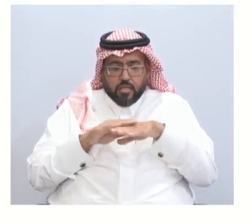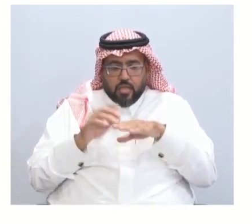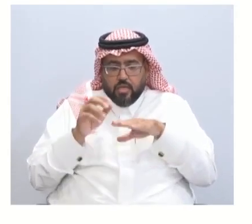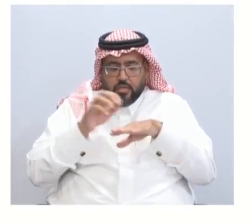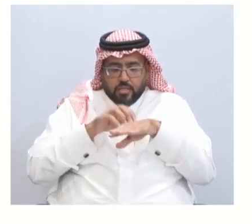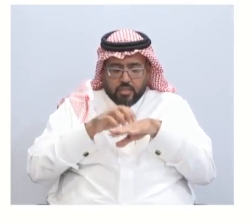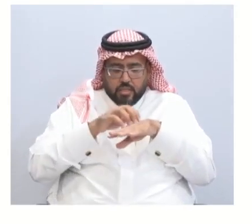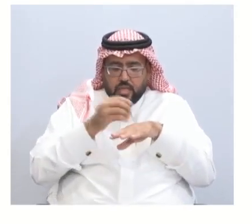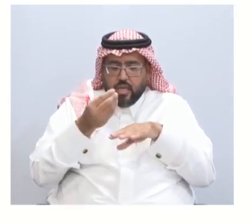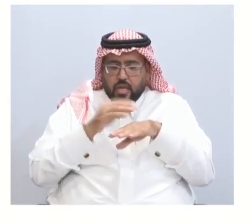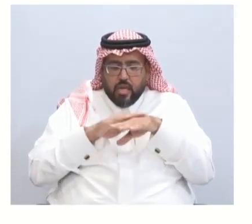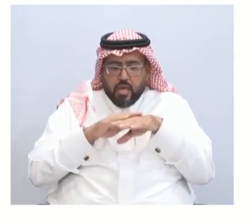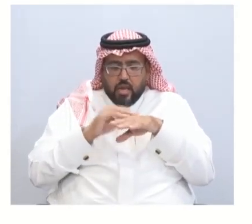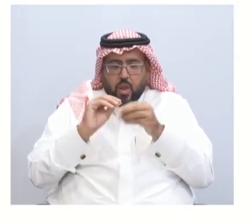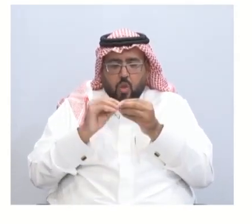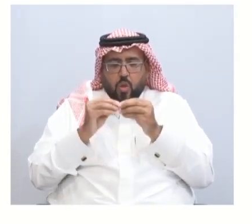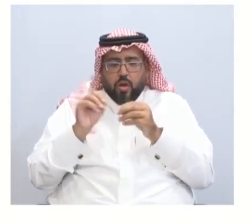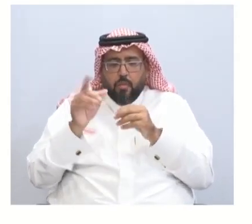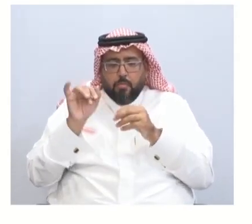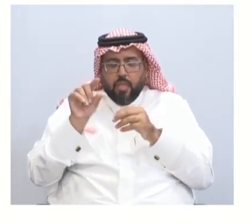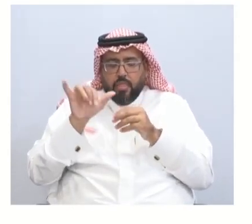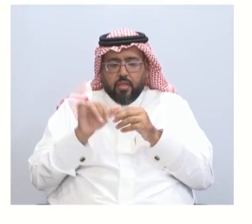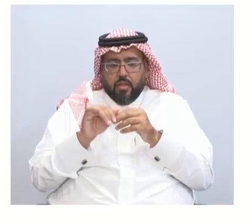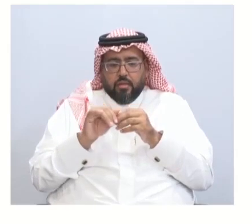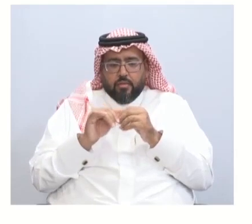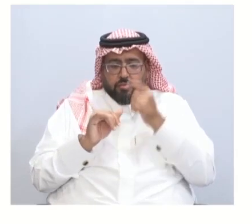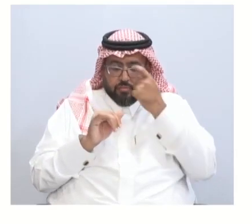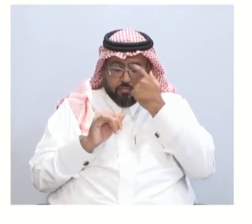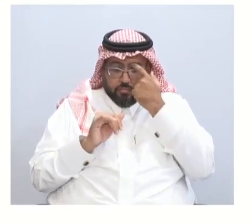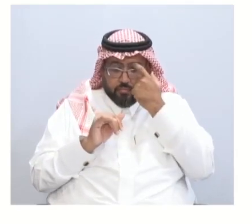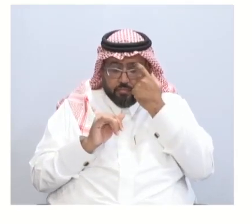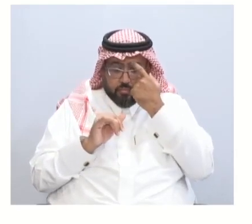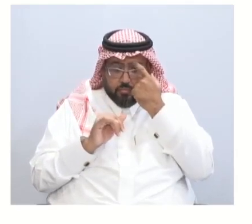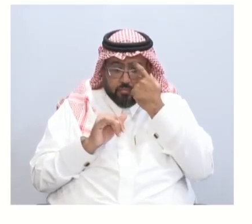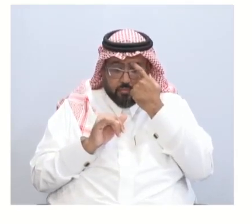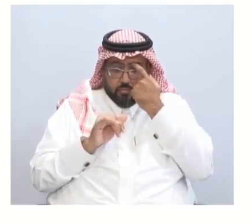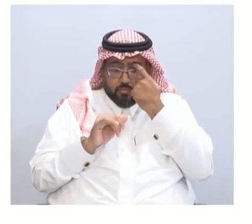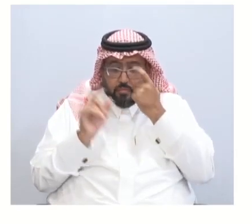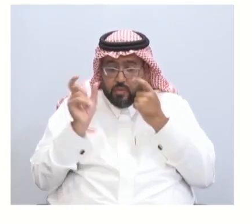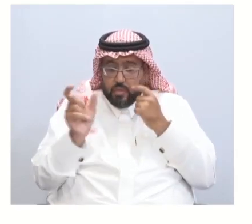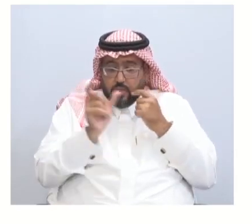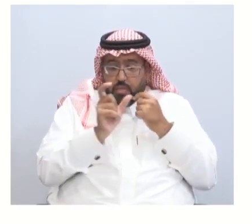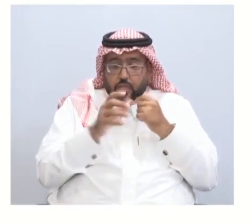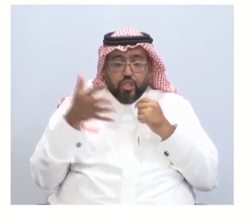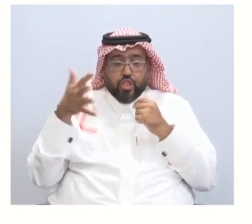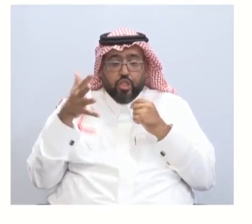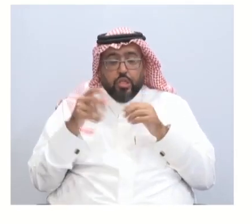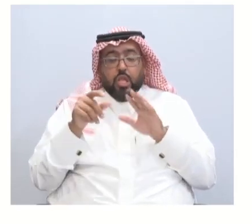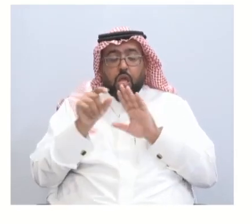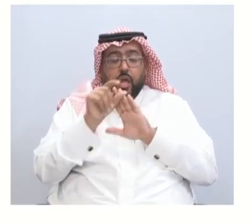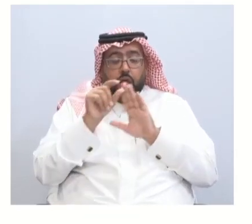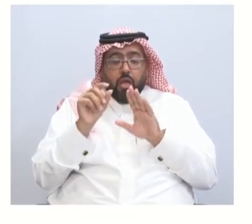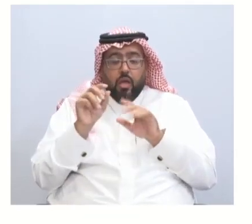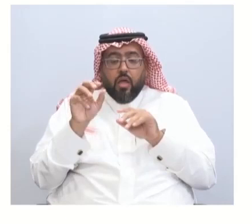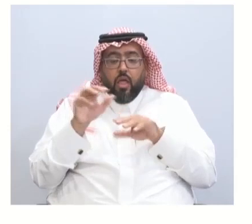الحبيبات لونه رمادي داكن الى اسود في المفردات جديده لدينا